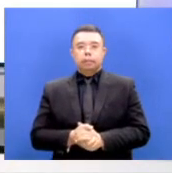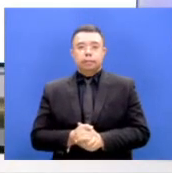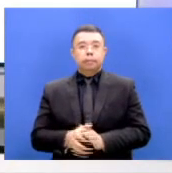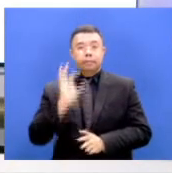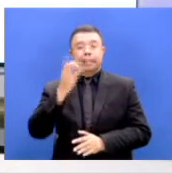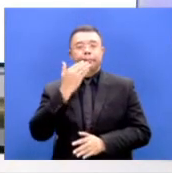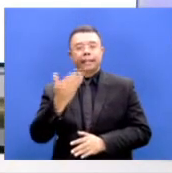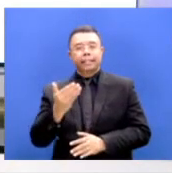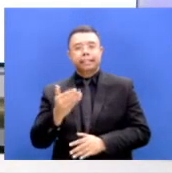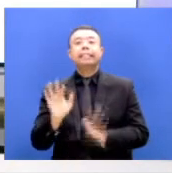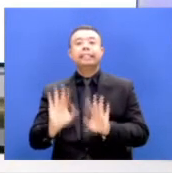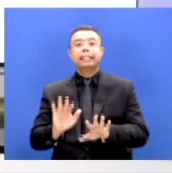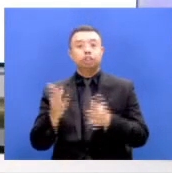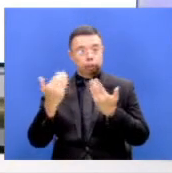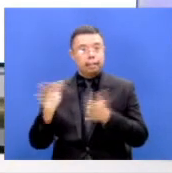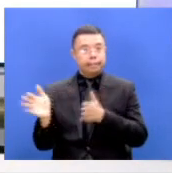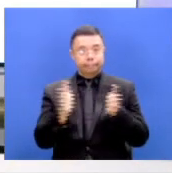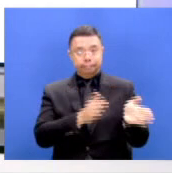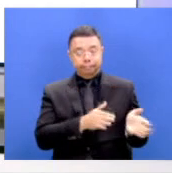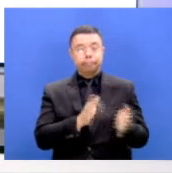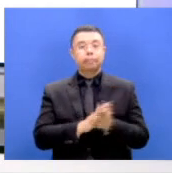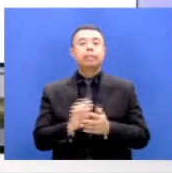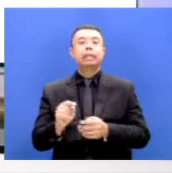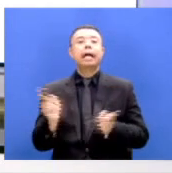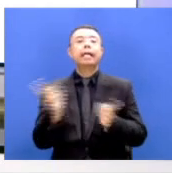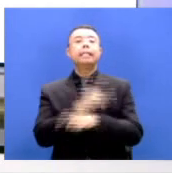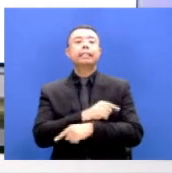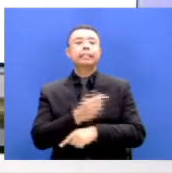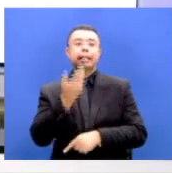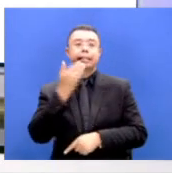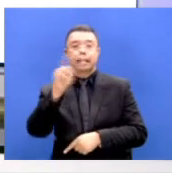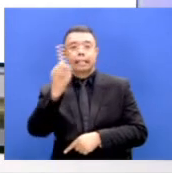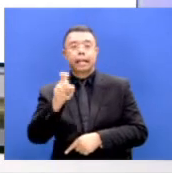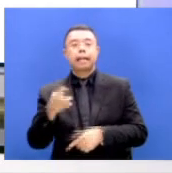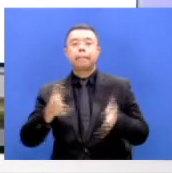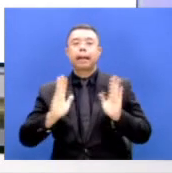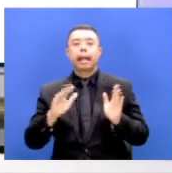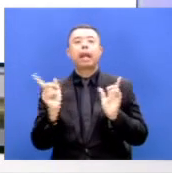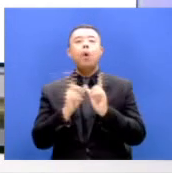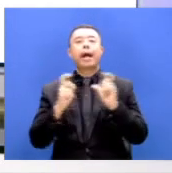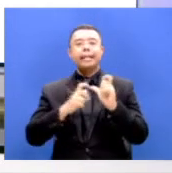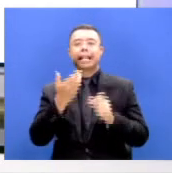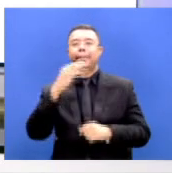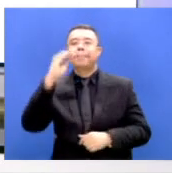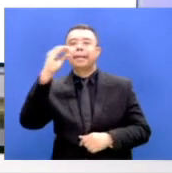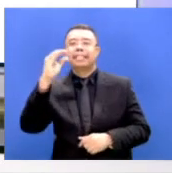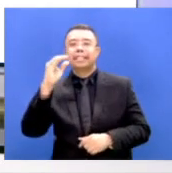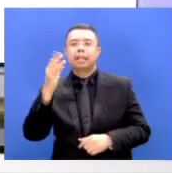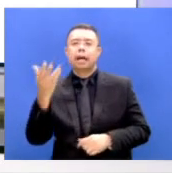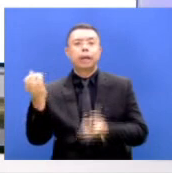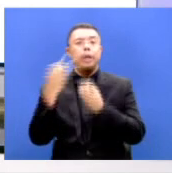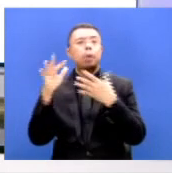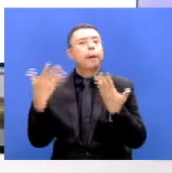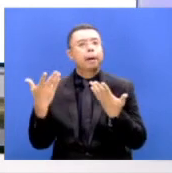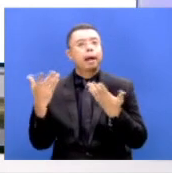Baik, terima kasih Farah. Kita tinggalkan Biro Surabaya terlebih dahulu. Kita akan beralih ke Biro TV One Medan. Ada Wanasari. Selamat pagi Wanasari. Ada